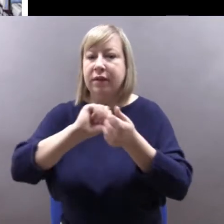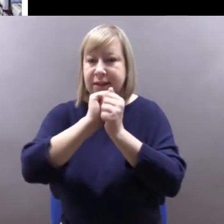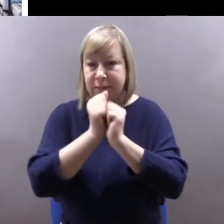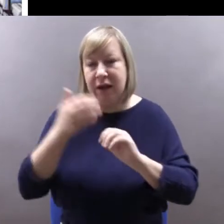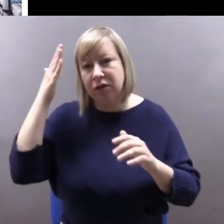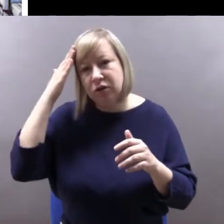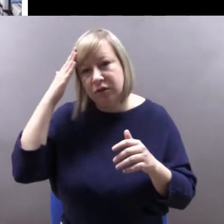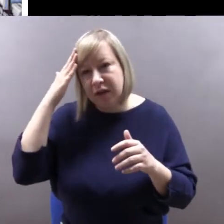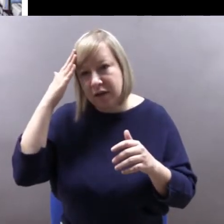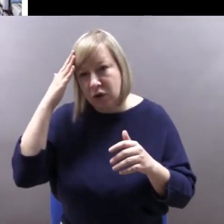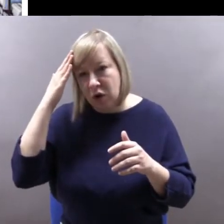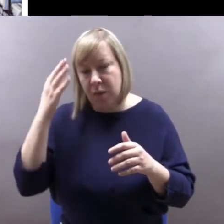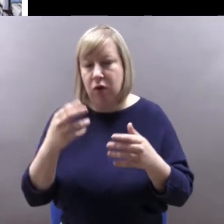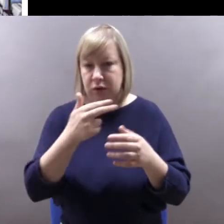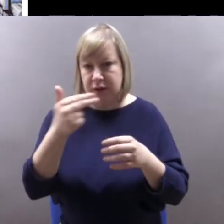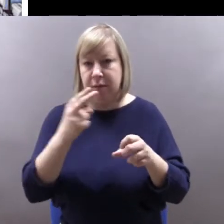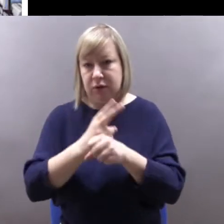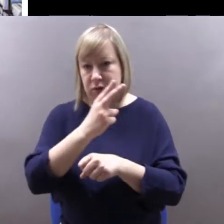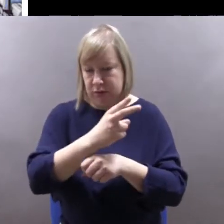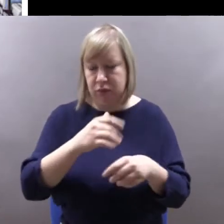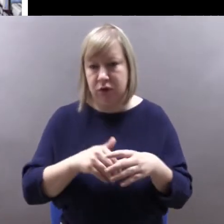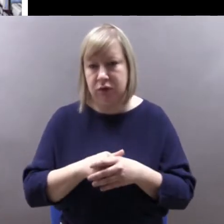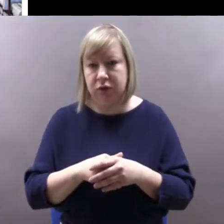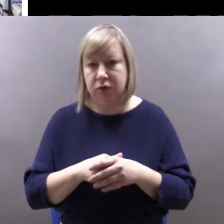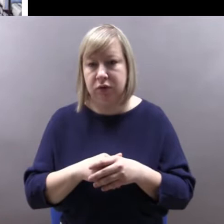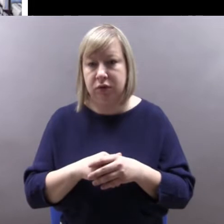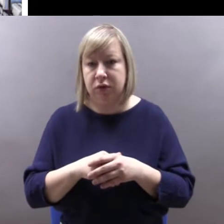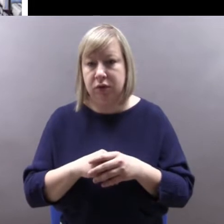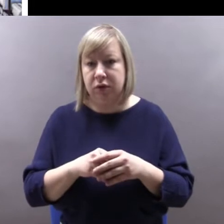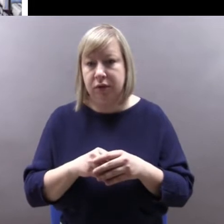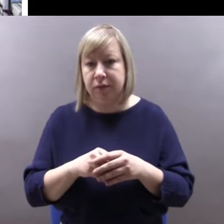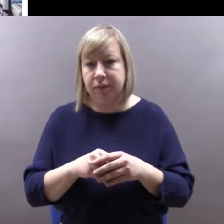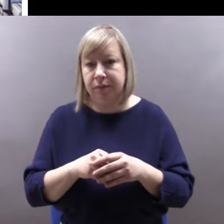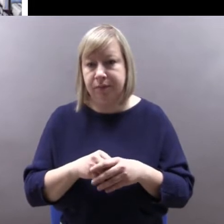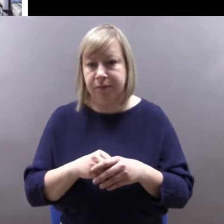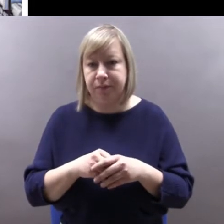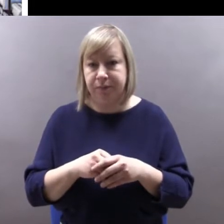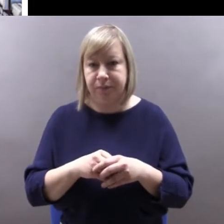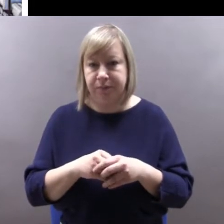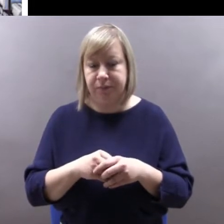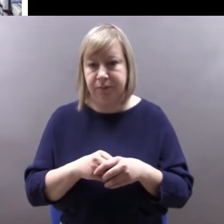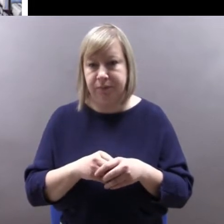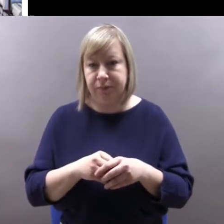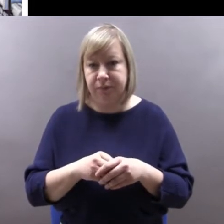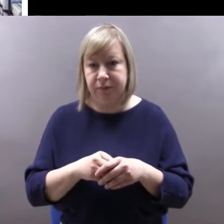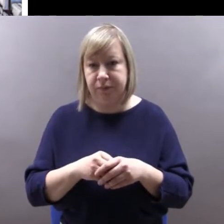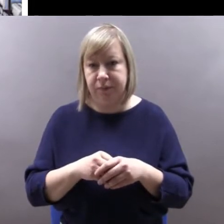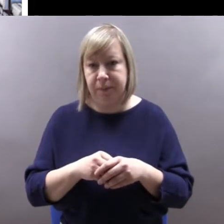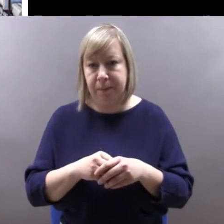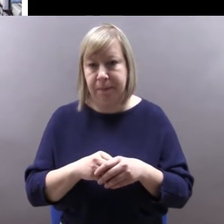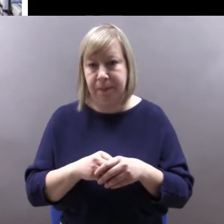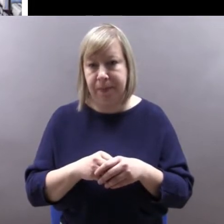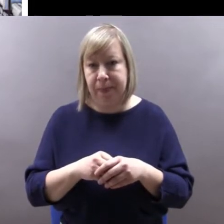Miasto, bo jest ono wybrukowane, bardzo dużo osób na wózkach pojawiło się w naszym muzeum po